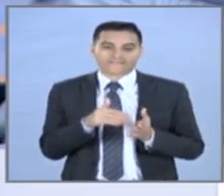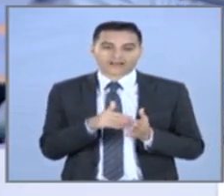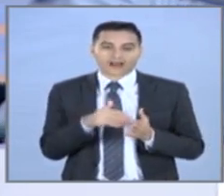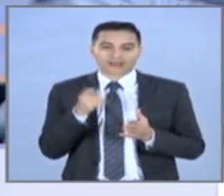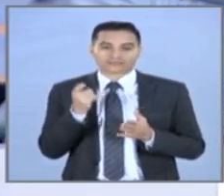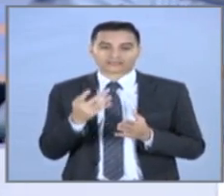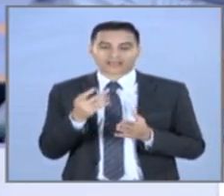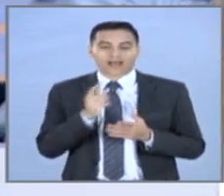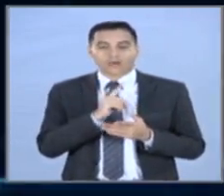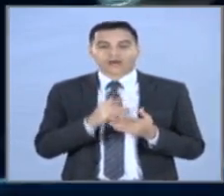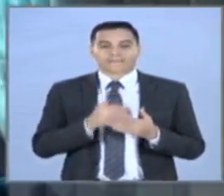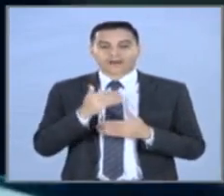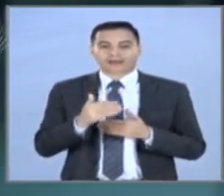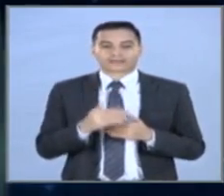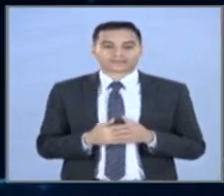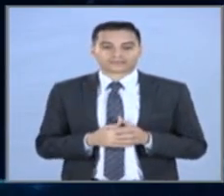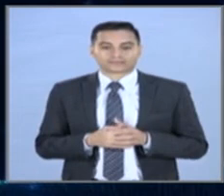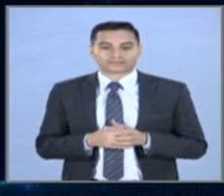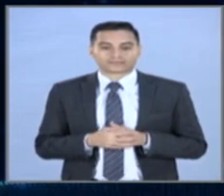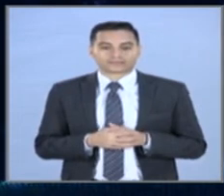الـ 45 ثانية ولا لأ؟